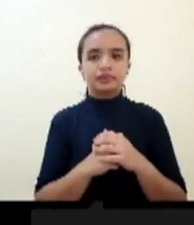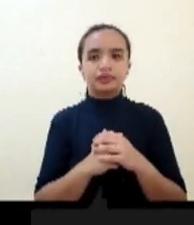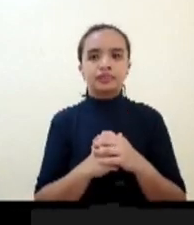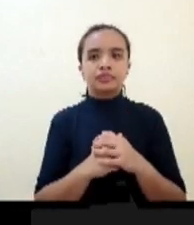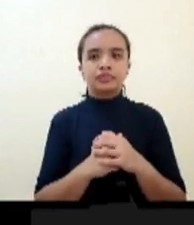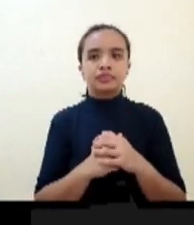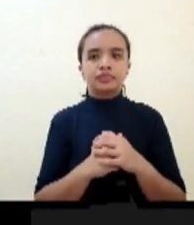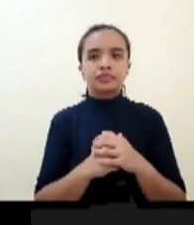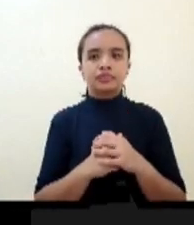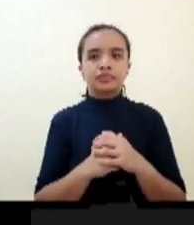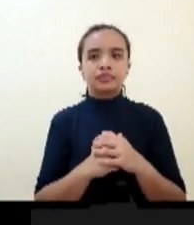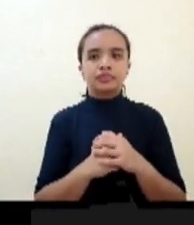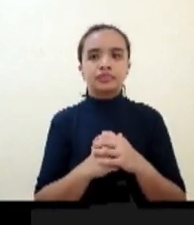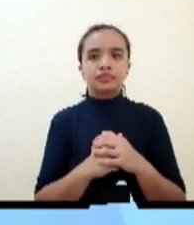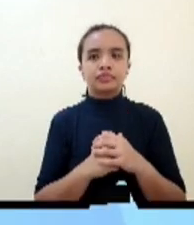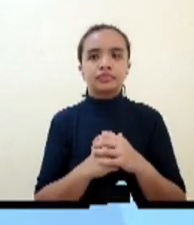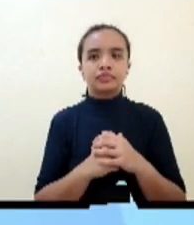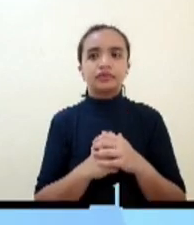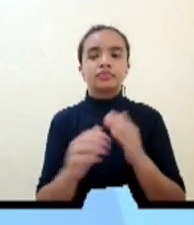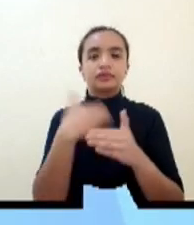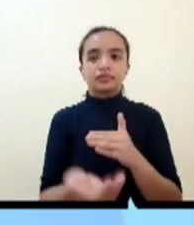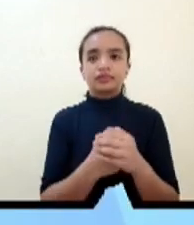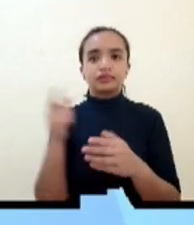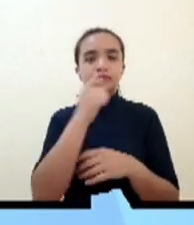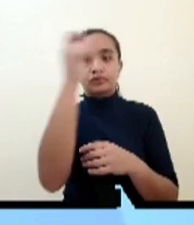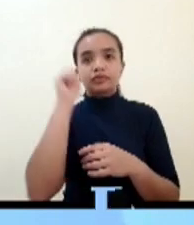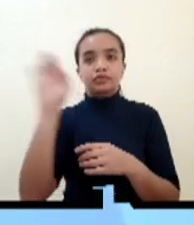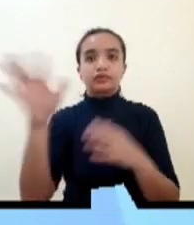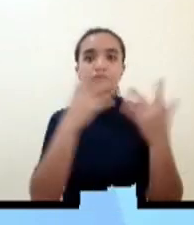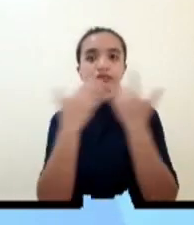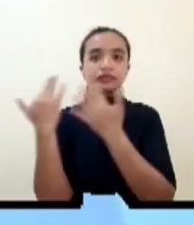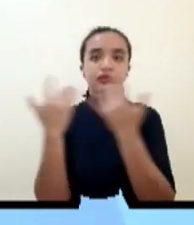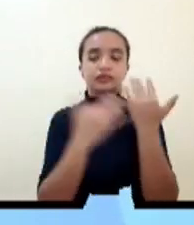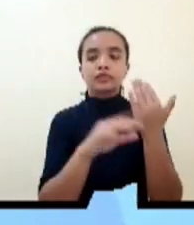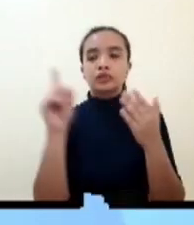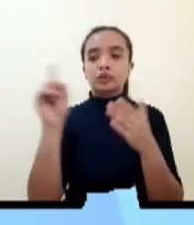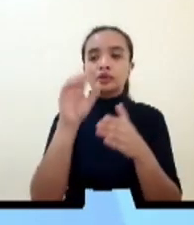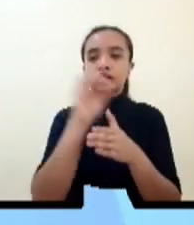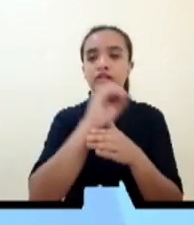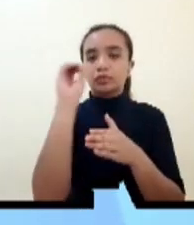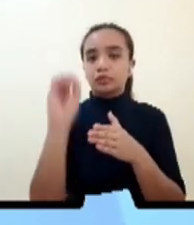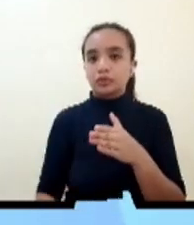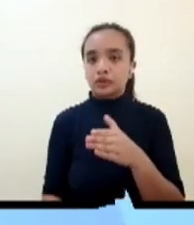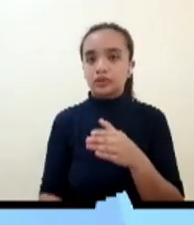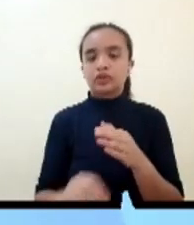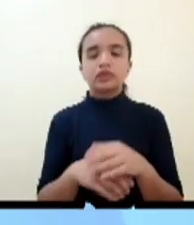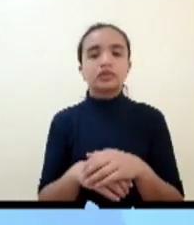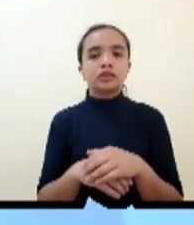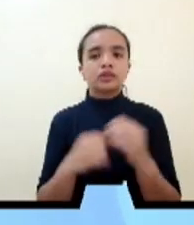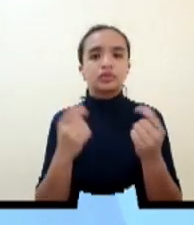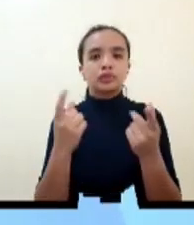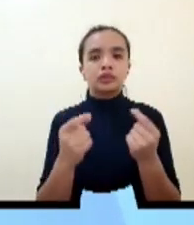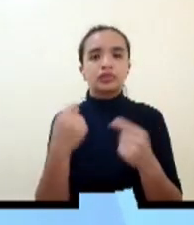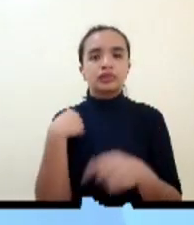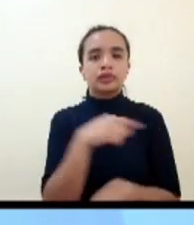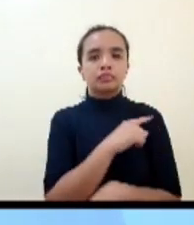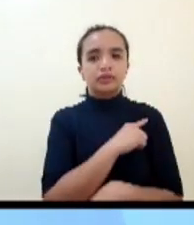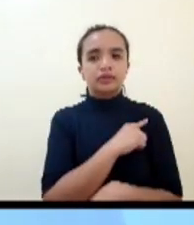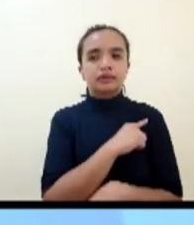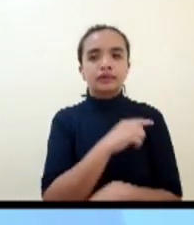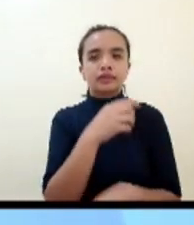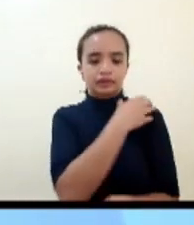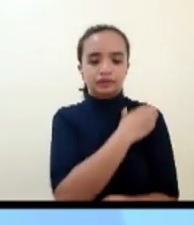sila sa kanyang birthday. And ang kanilang output kasi ay ginagawa namin yung supply